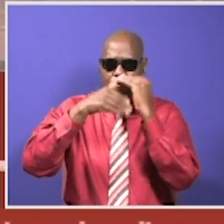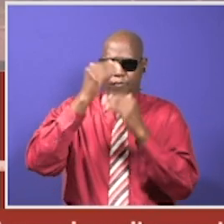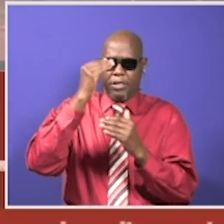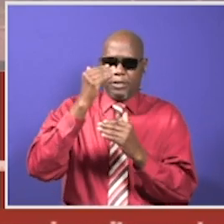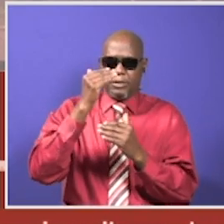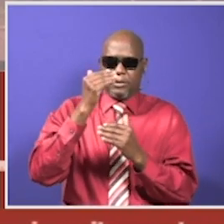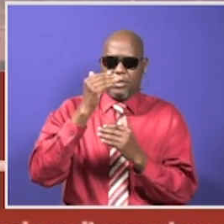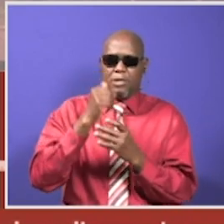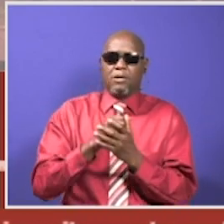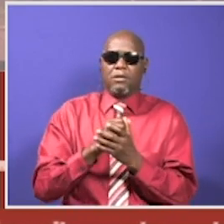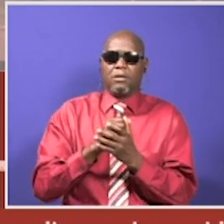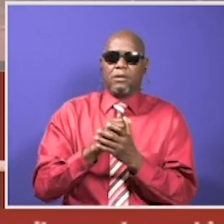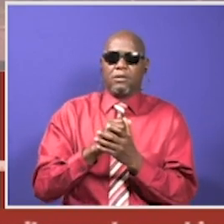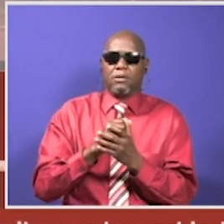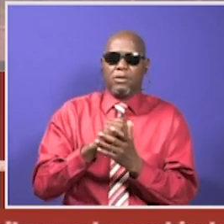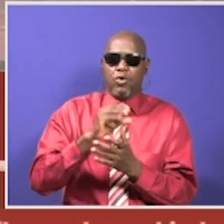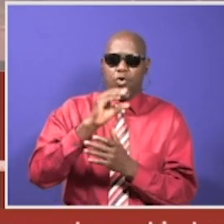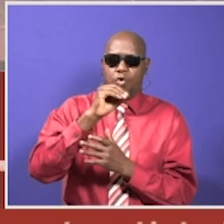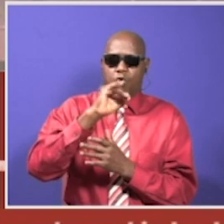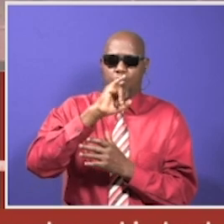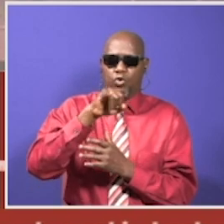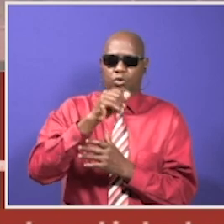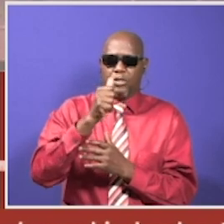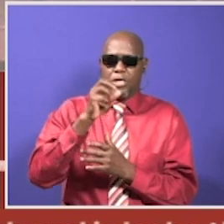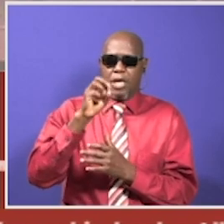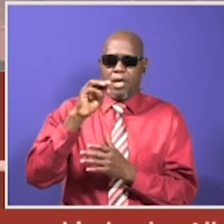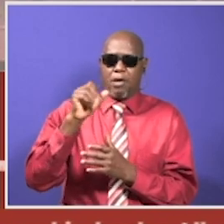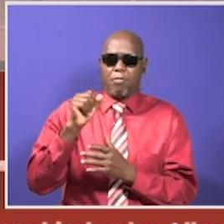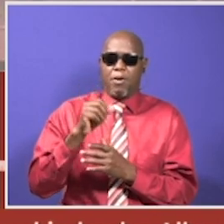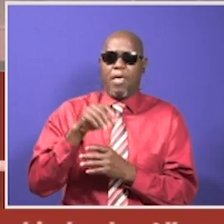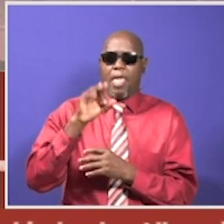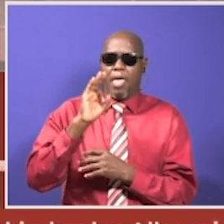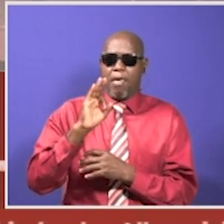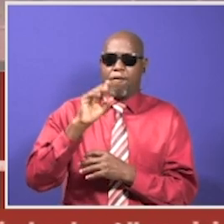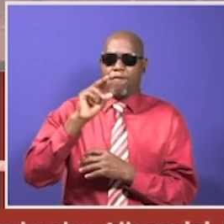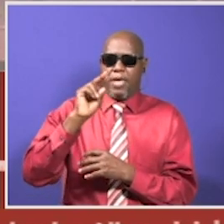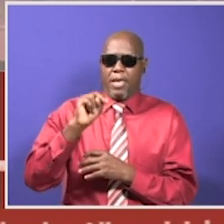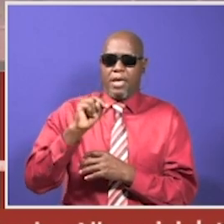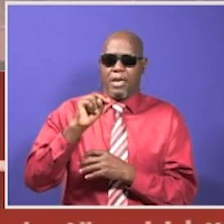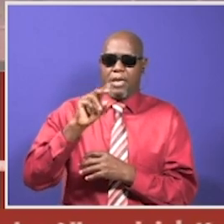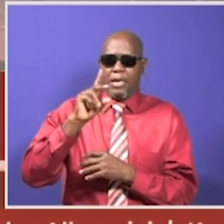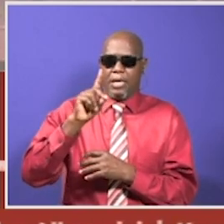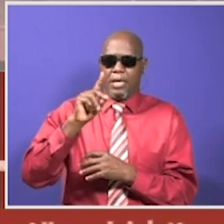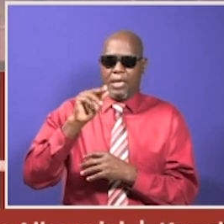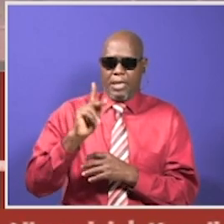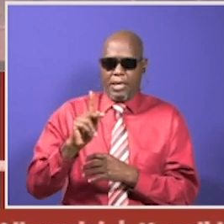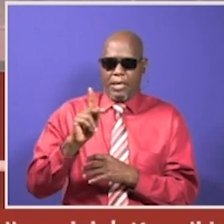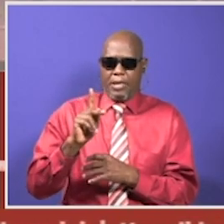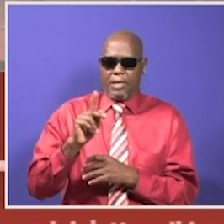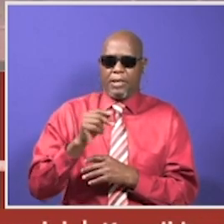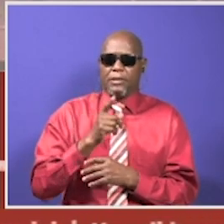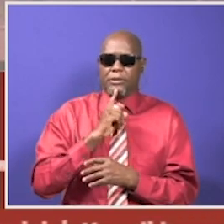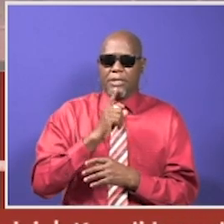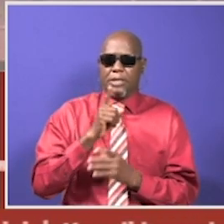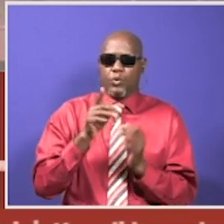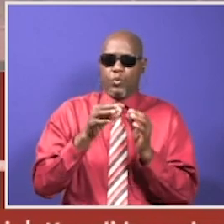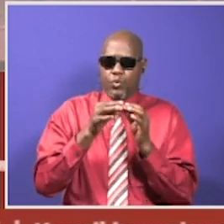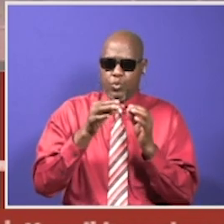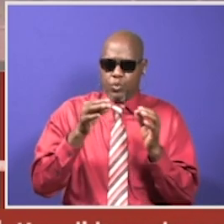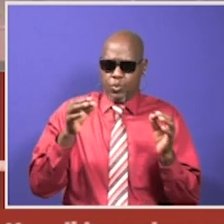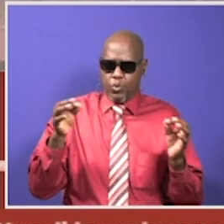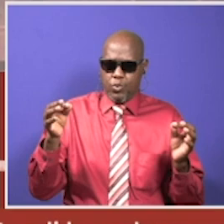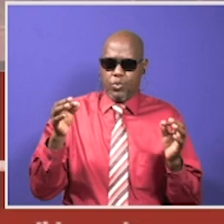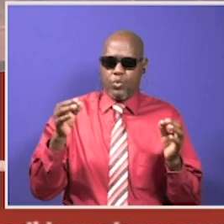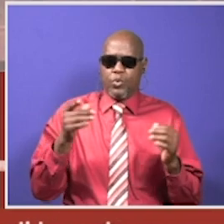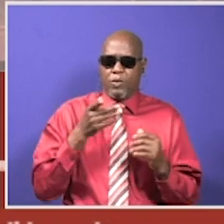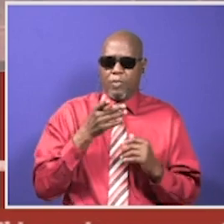ya kitaifa ya walemavu nchini NFDK, ameelezea kusikitishwa na swala la muda mrefu la